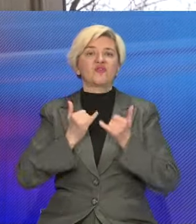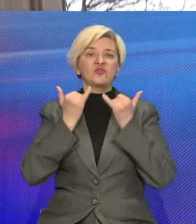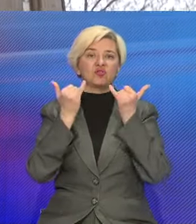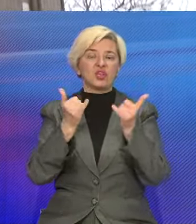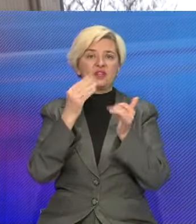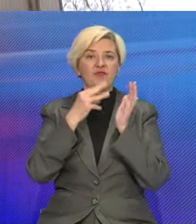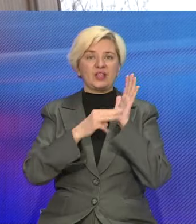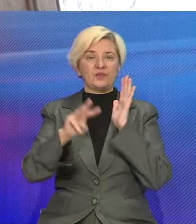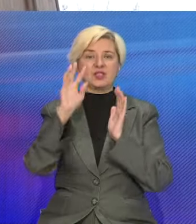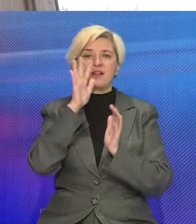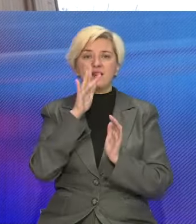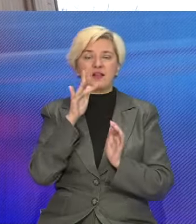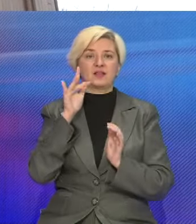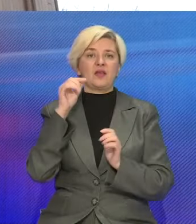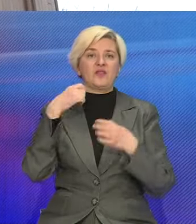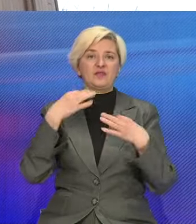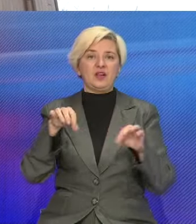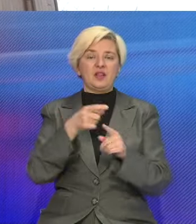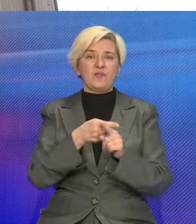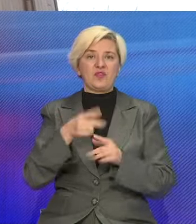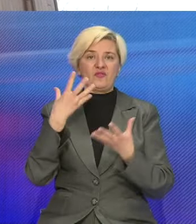вызвоління Беларусі у День Піромоги.